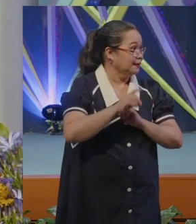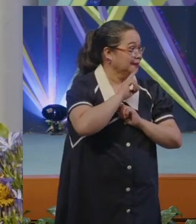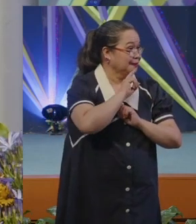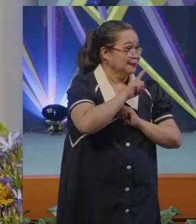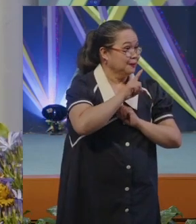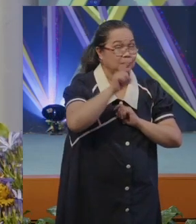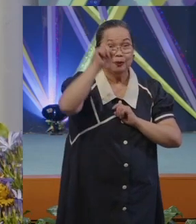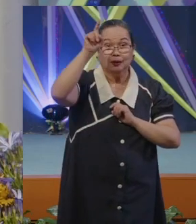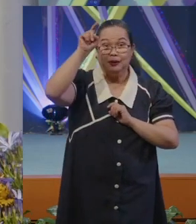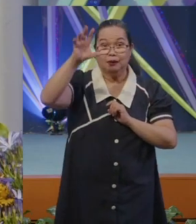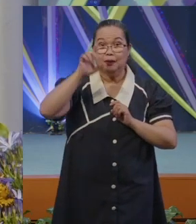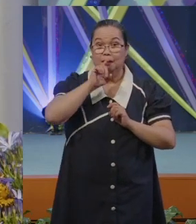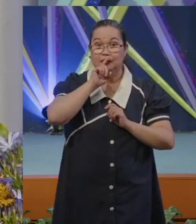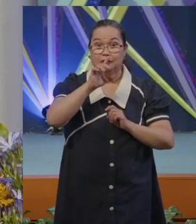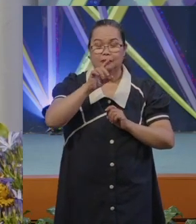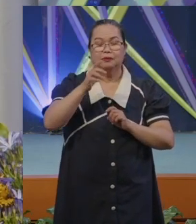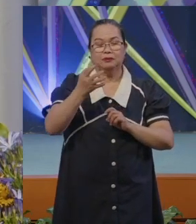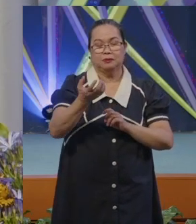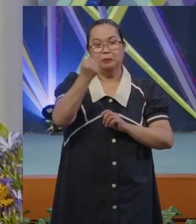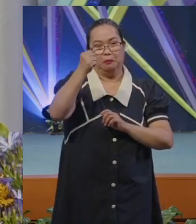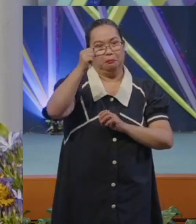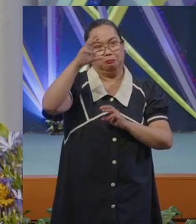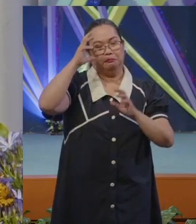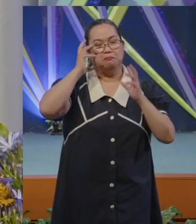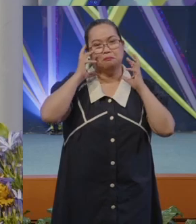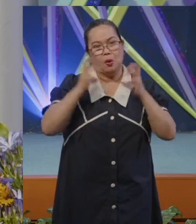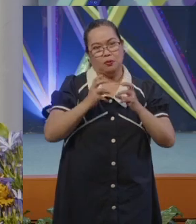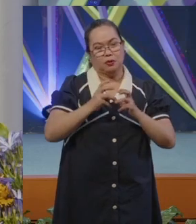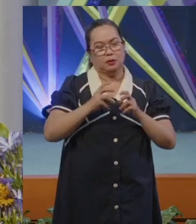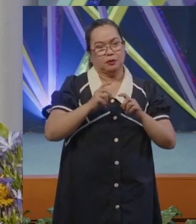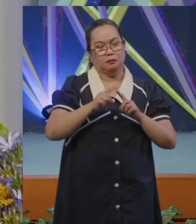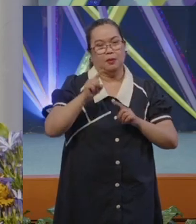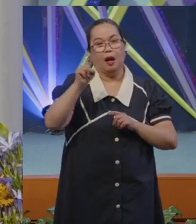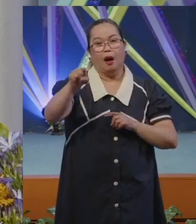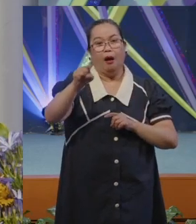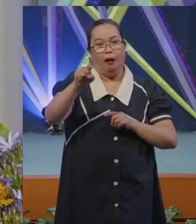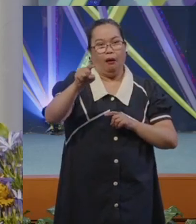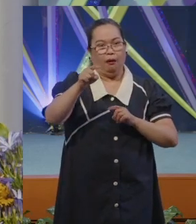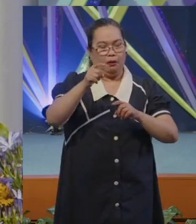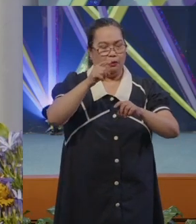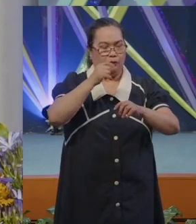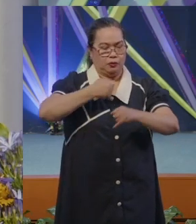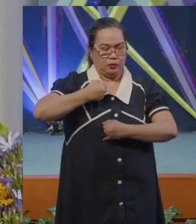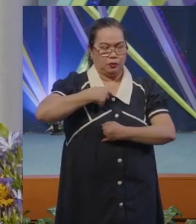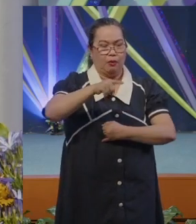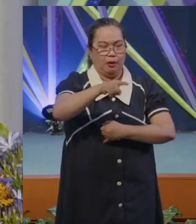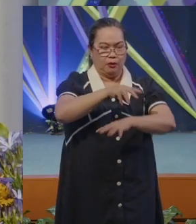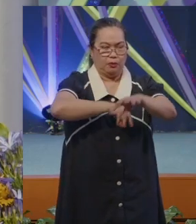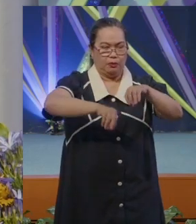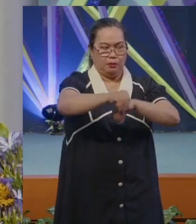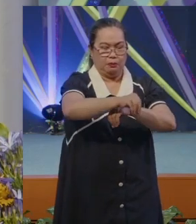ng Panginoon sa pamamagitan ni Moses. Pero siya ang papalit kay Moses.